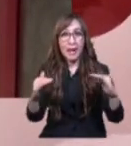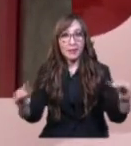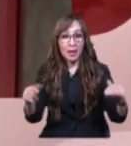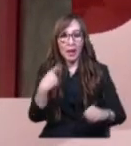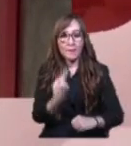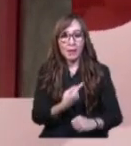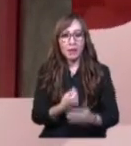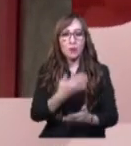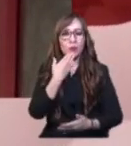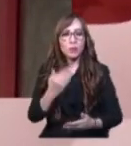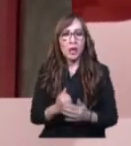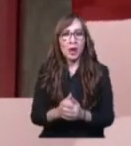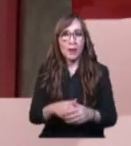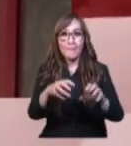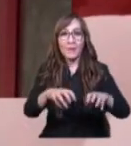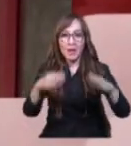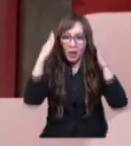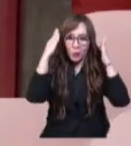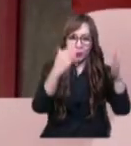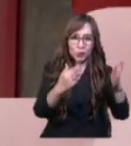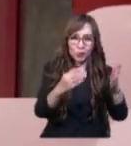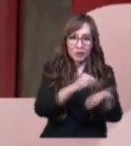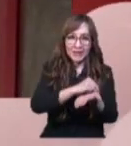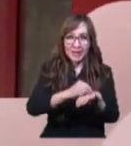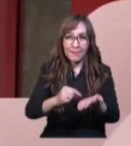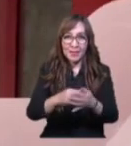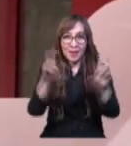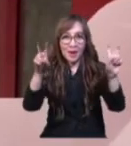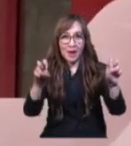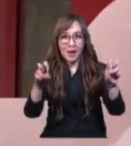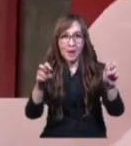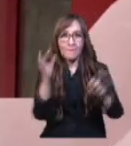Beri Maaf. Itu adalah buat produk tuku yang ditulis,